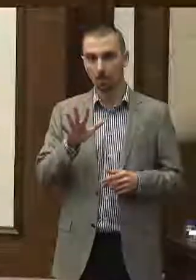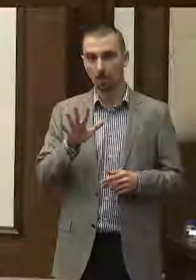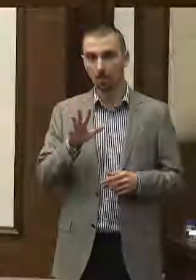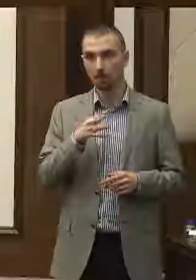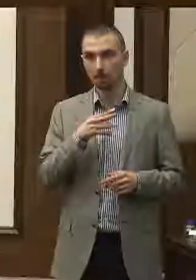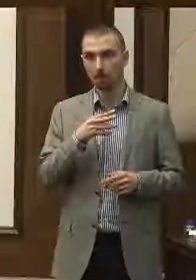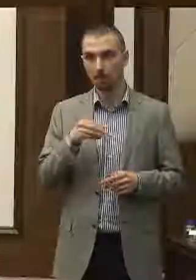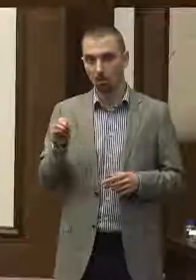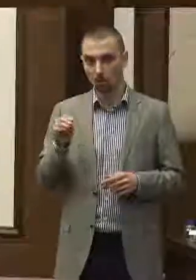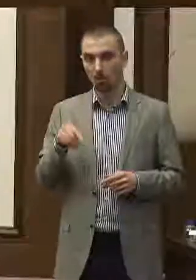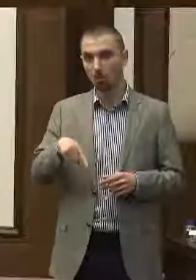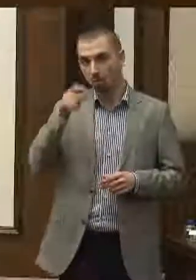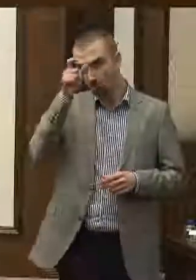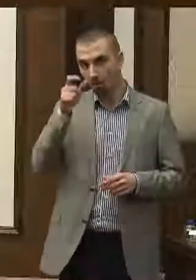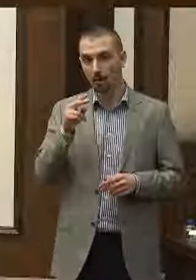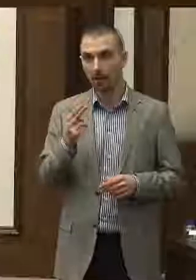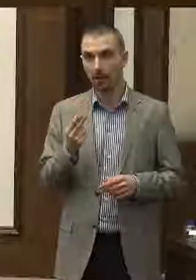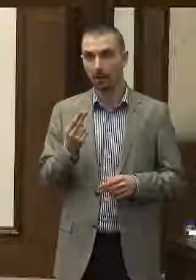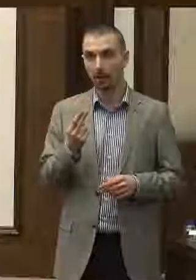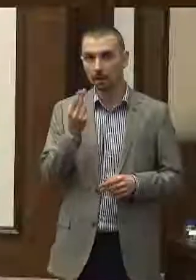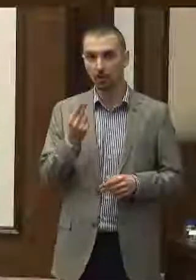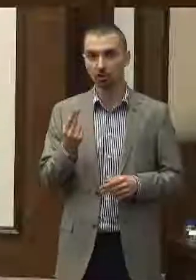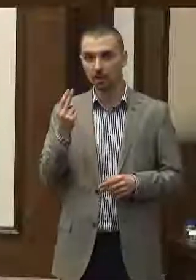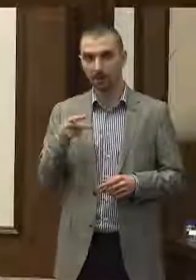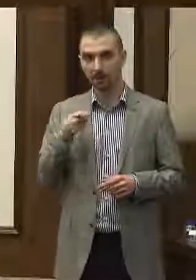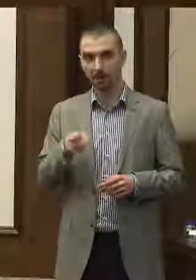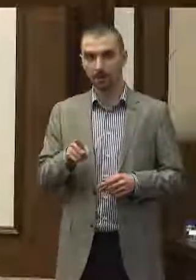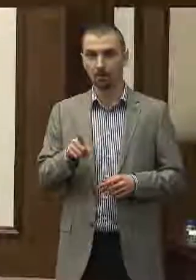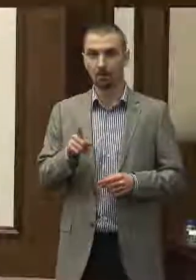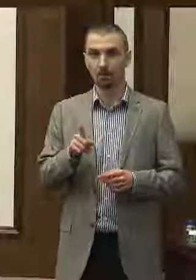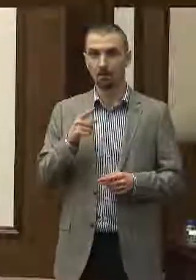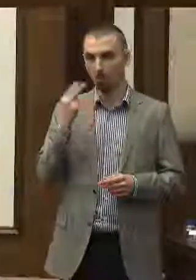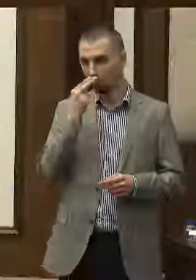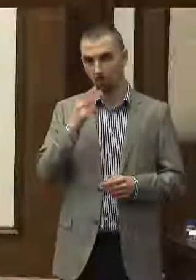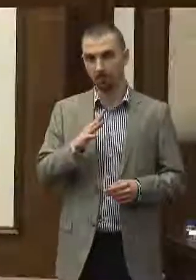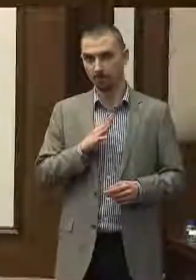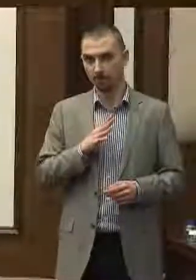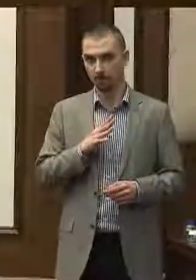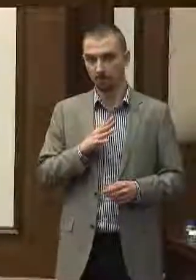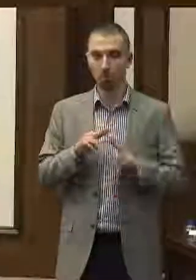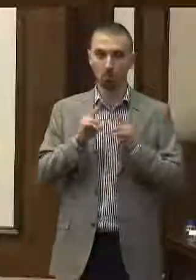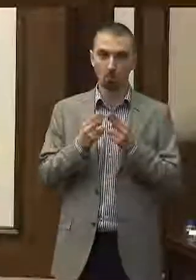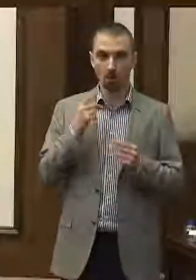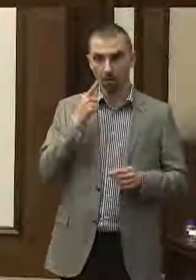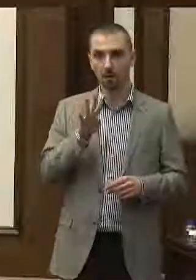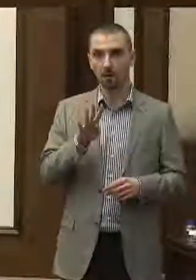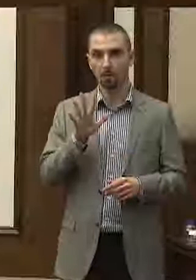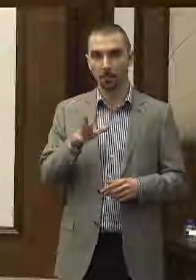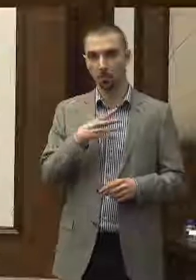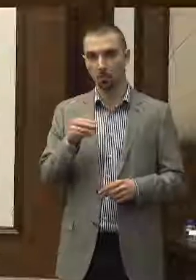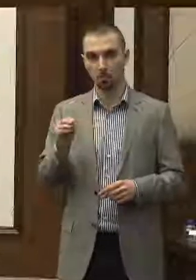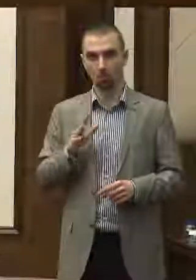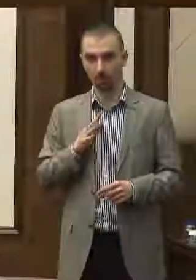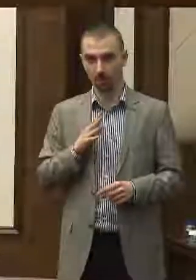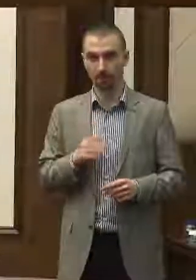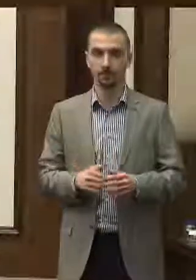77 bin görmen gibi. 77 bin gibi bir sayı var. Demek ki bayağı önemli bir sayı bu. Allah